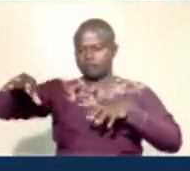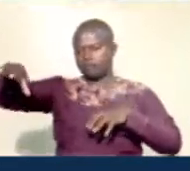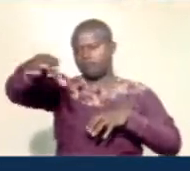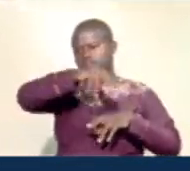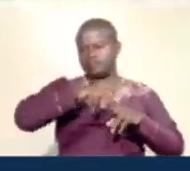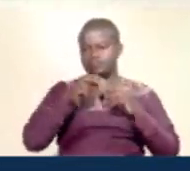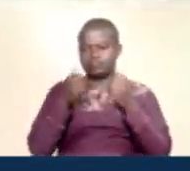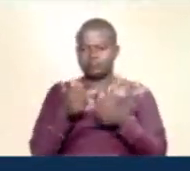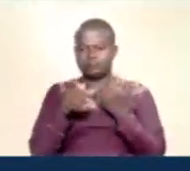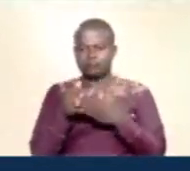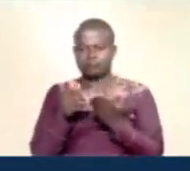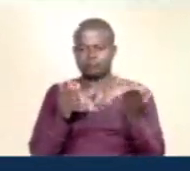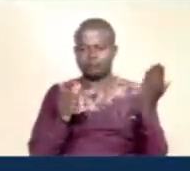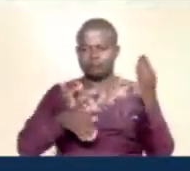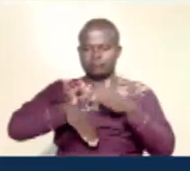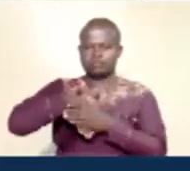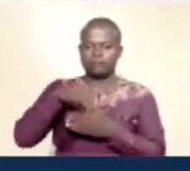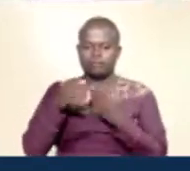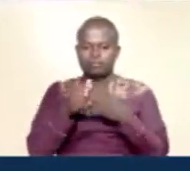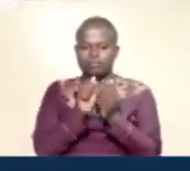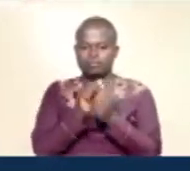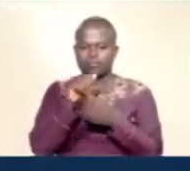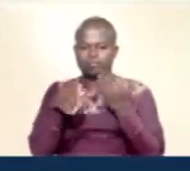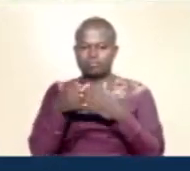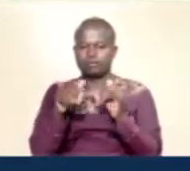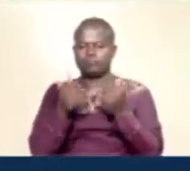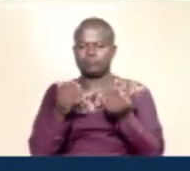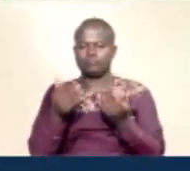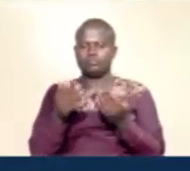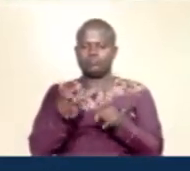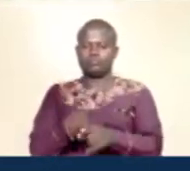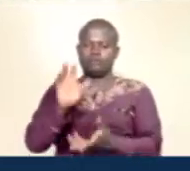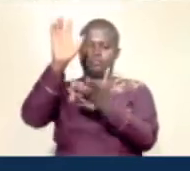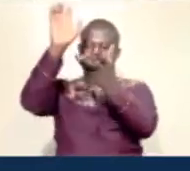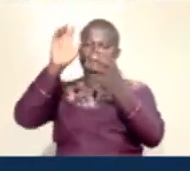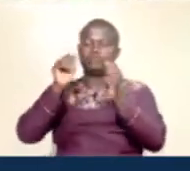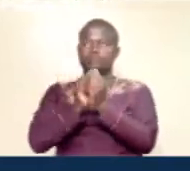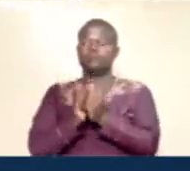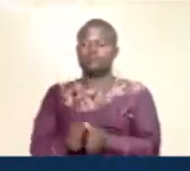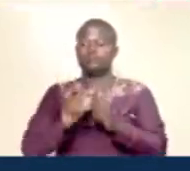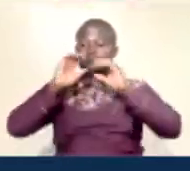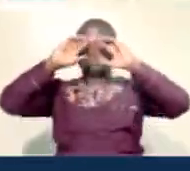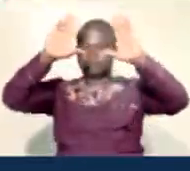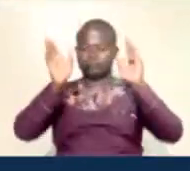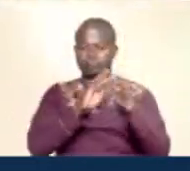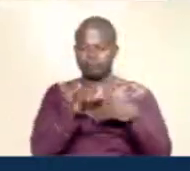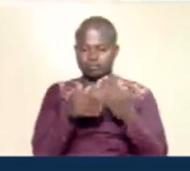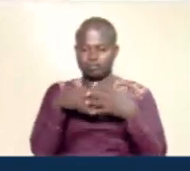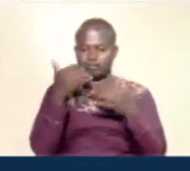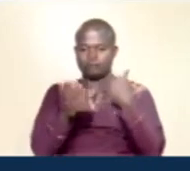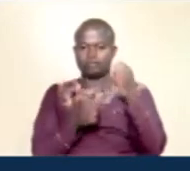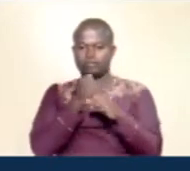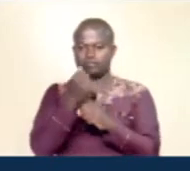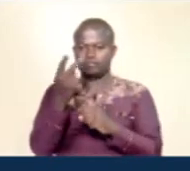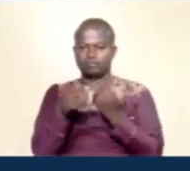neza. Ikuyemo ikibuga cy'umupira w'amaguru n'ibindi bibuga by'imikino y'intoki nka volleyball na basketball. Ni stade busanzwe imaze imyaka ibiri